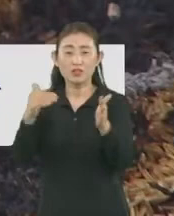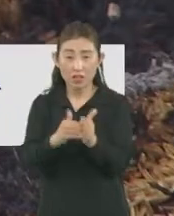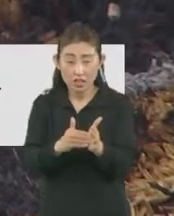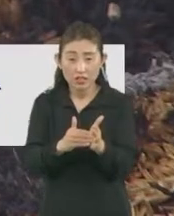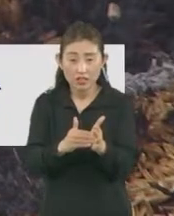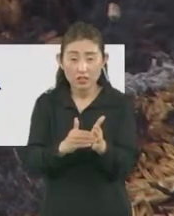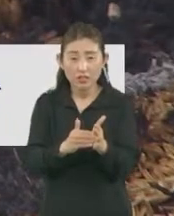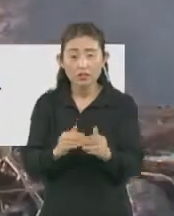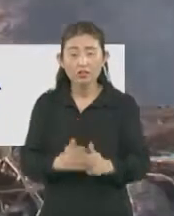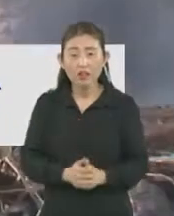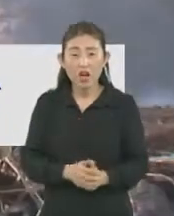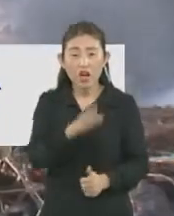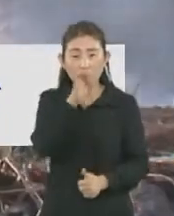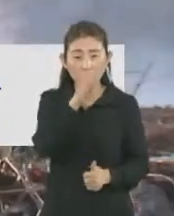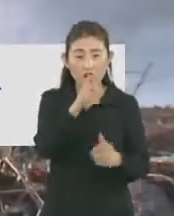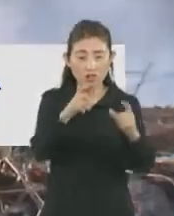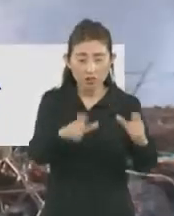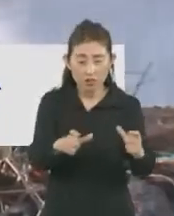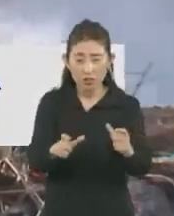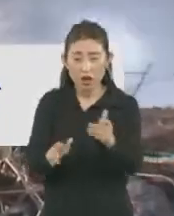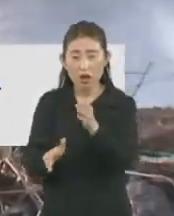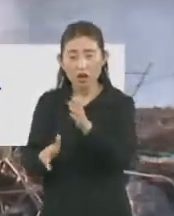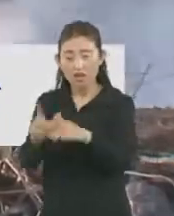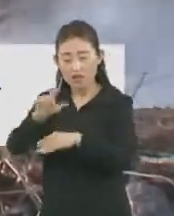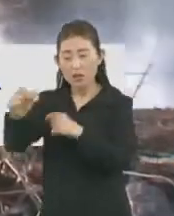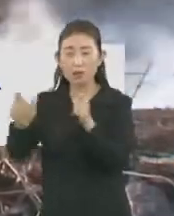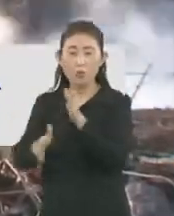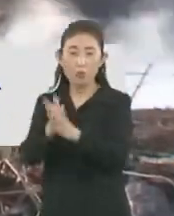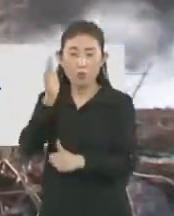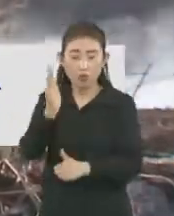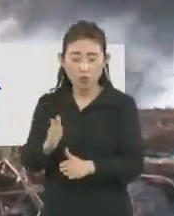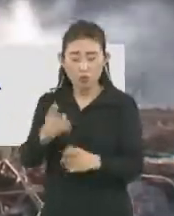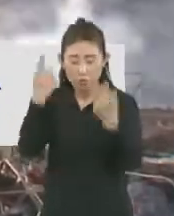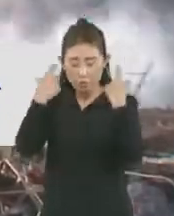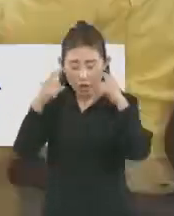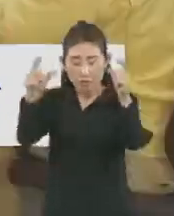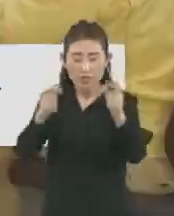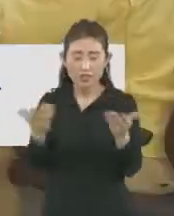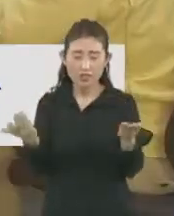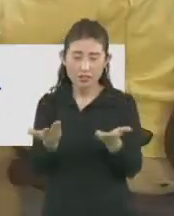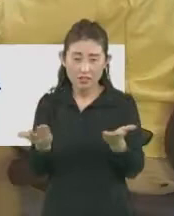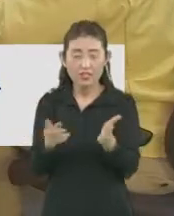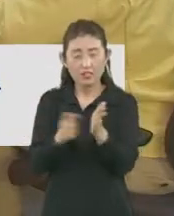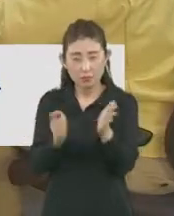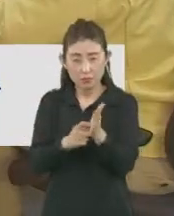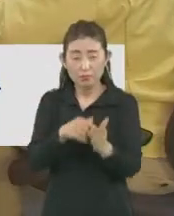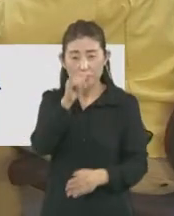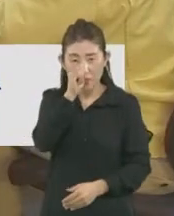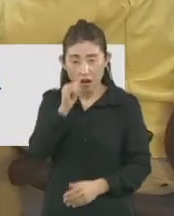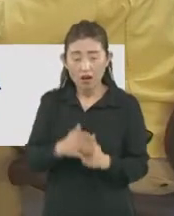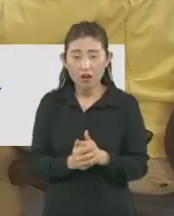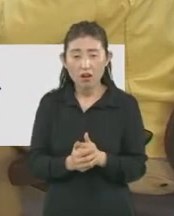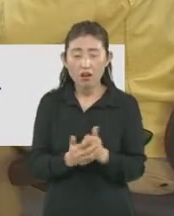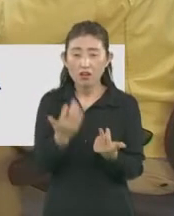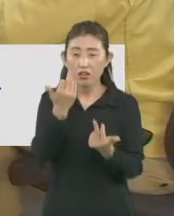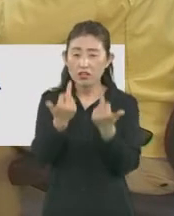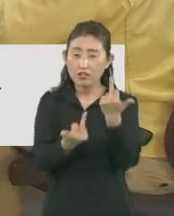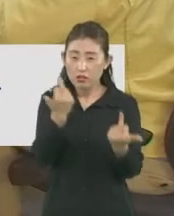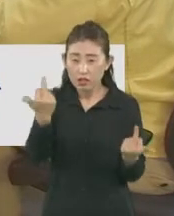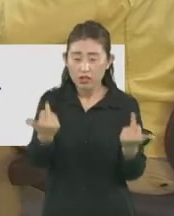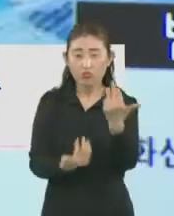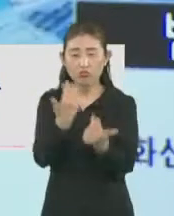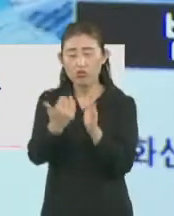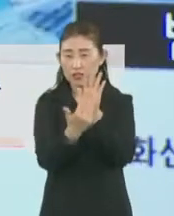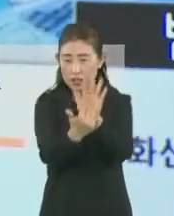산림청은 중앙과 지역 산불 방지 대책 부부를 24시간 비상근무 체제로 전환 애 3불 예방과 감시